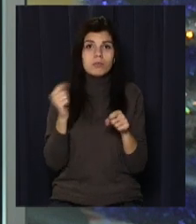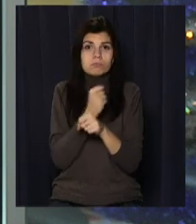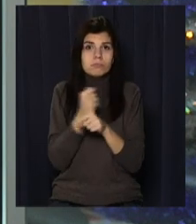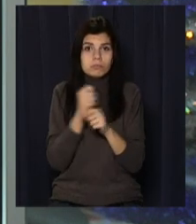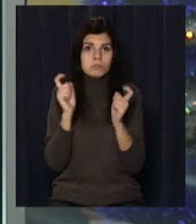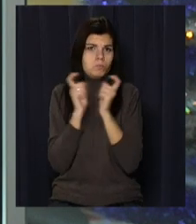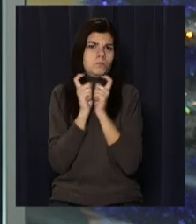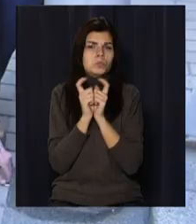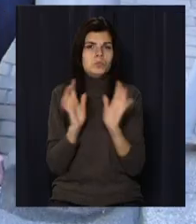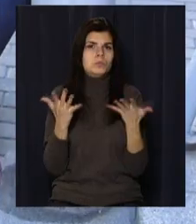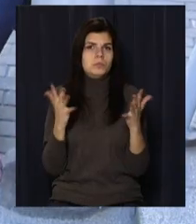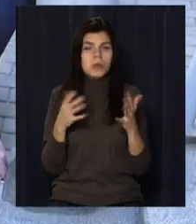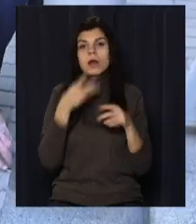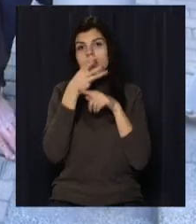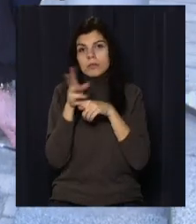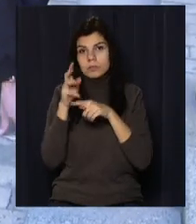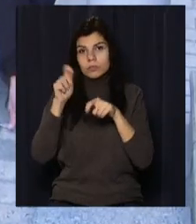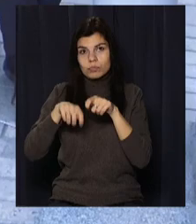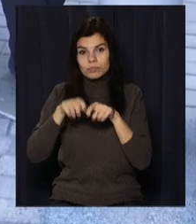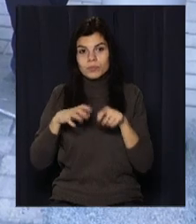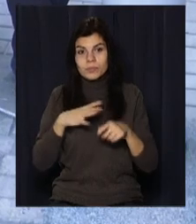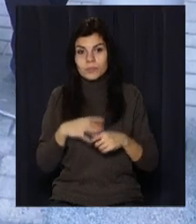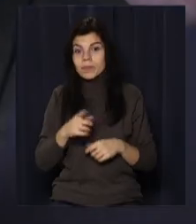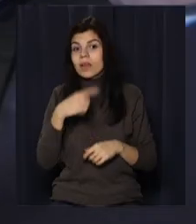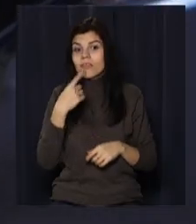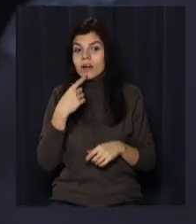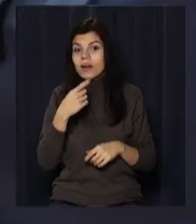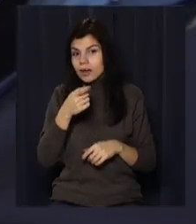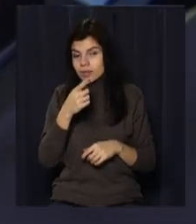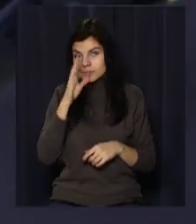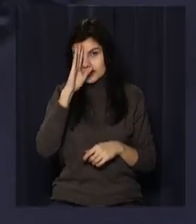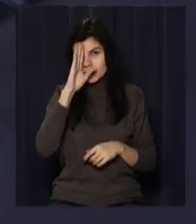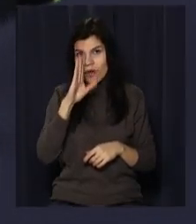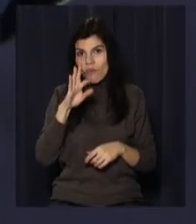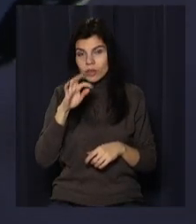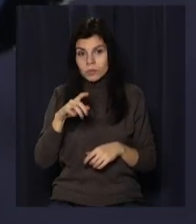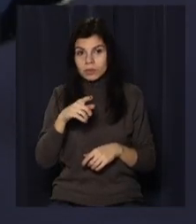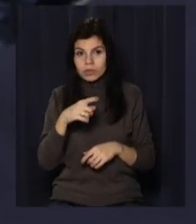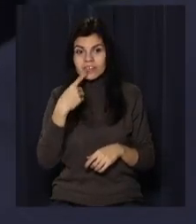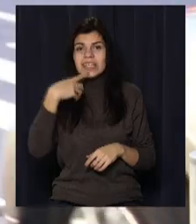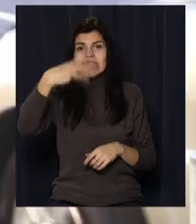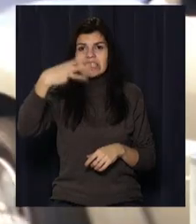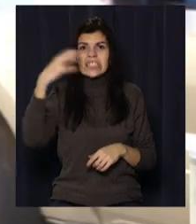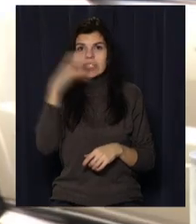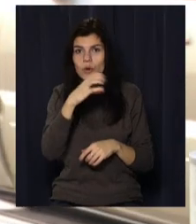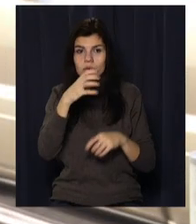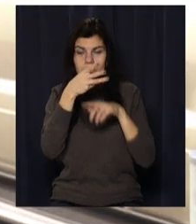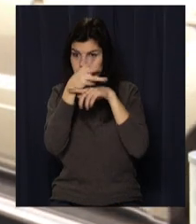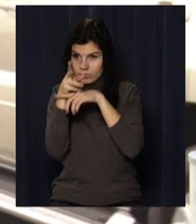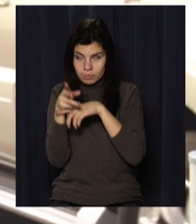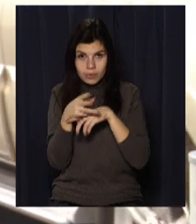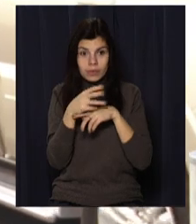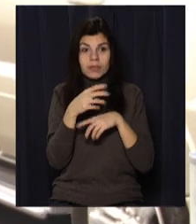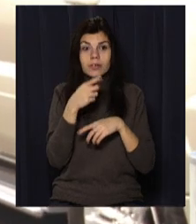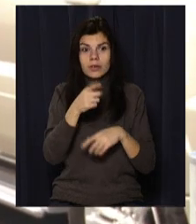Тущенко. Робота до паркувальника Володимира йде сама. 30 секунд інтерв'ю і поруч з нами зупиняється порушник.